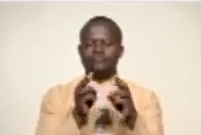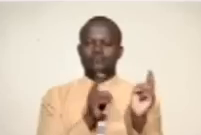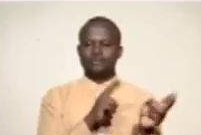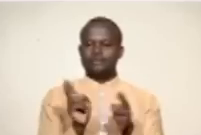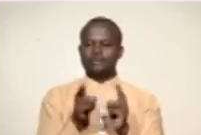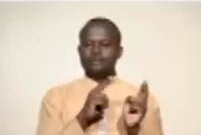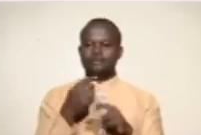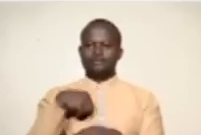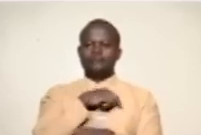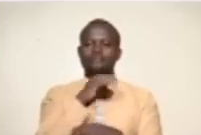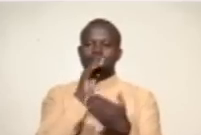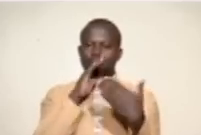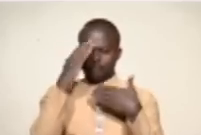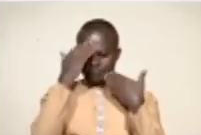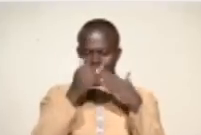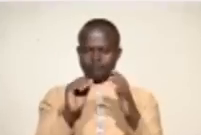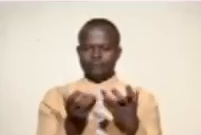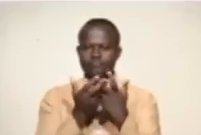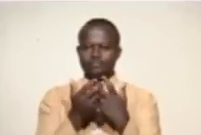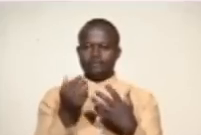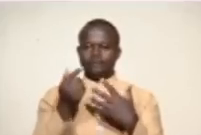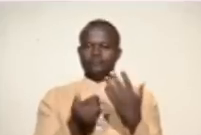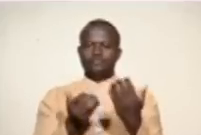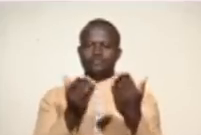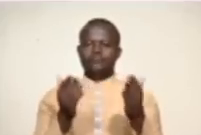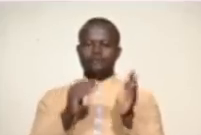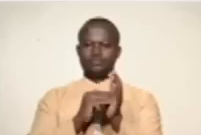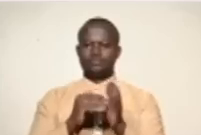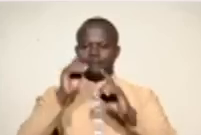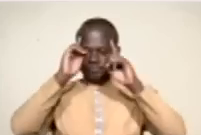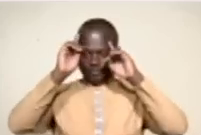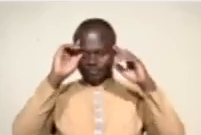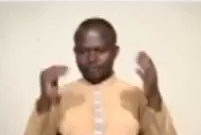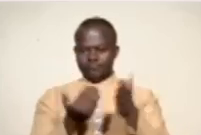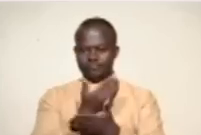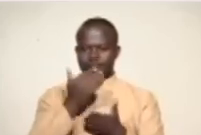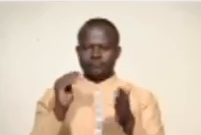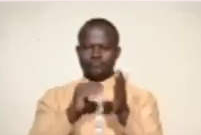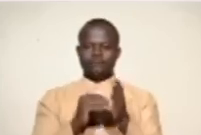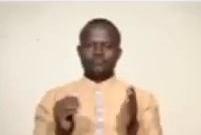busanzwe turategerezwa kujyana n'ibihari ndetse no guhanga udushya no